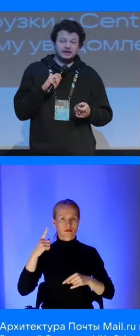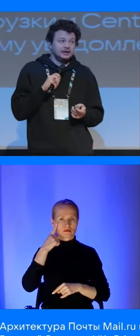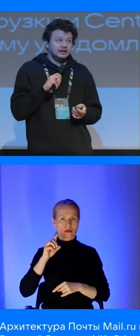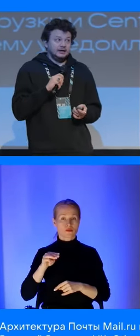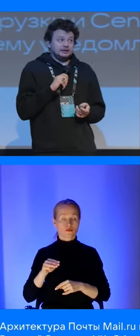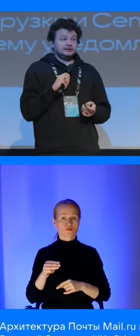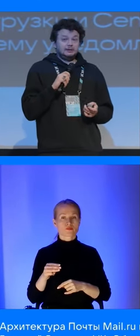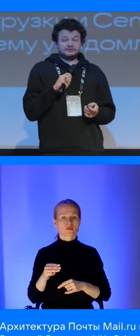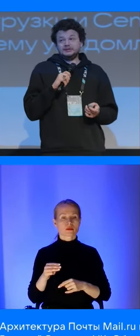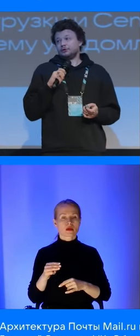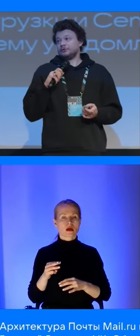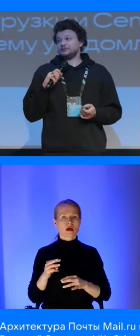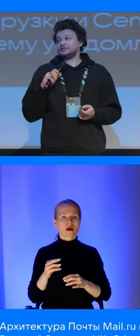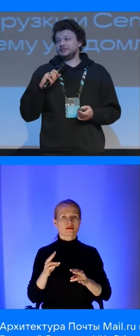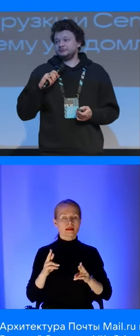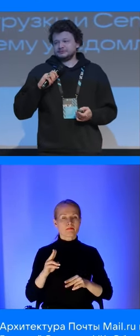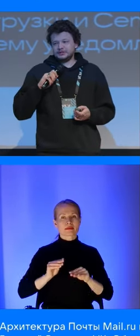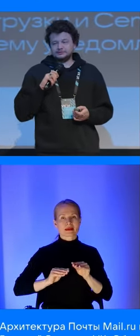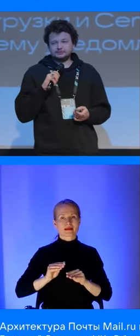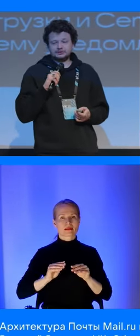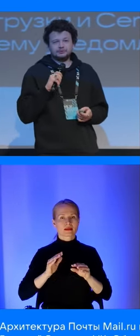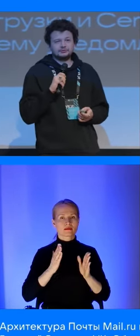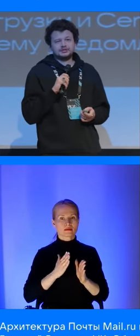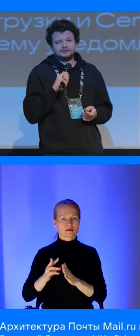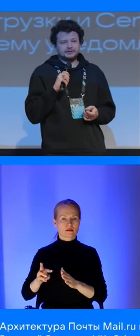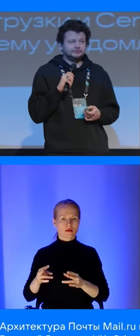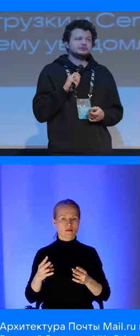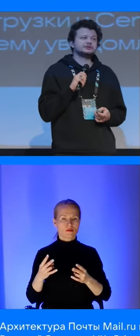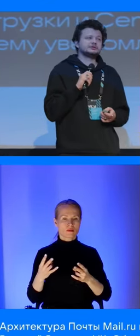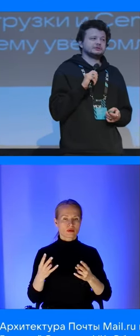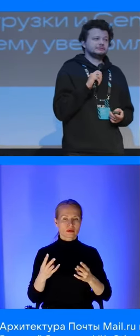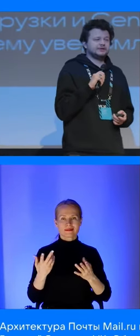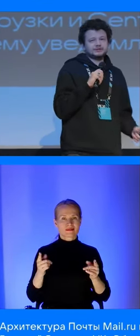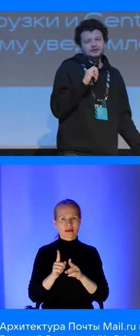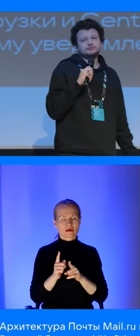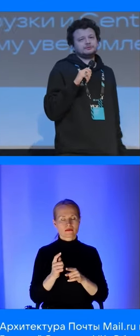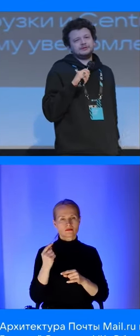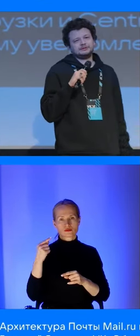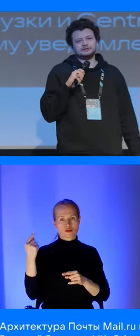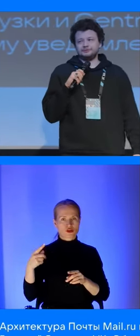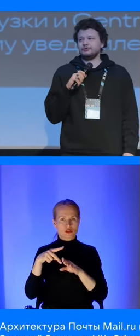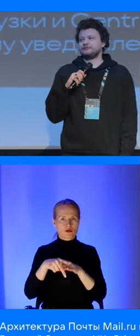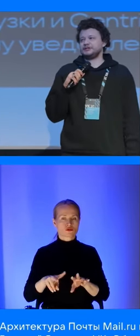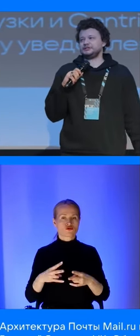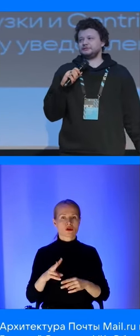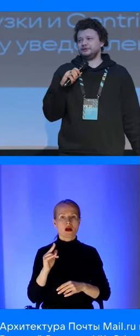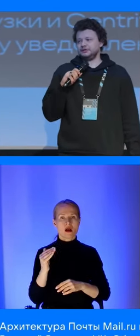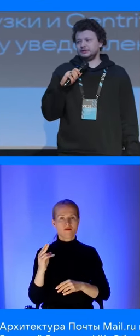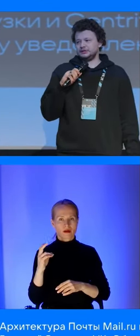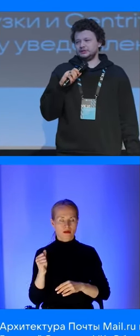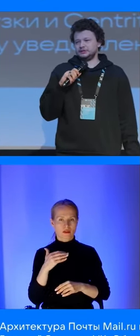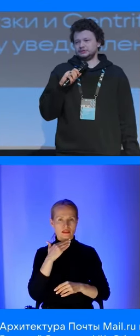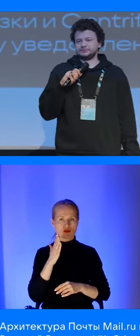подписываются. Для построения такого рода систем вам, скорее всего, такой нагрузки опять-таки не будет. Берите Kafka и берите центрифугу в